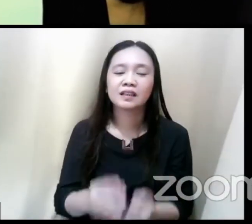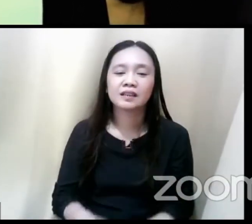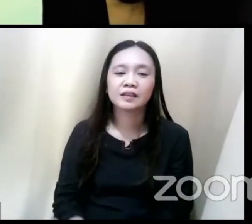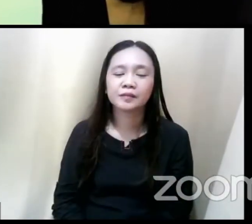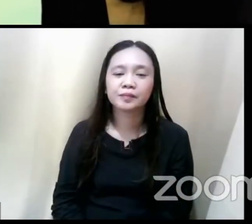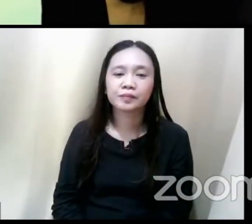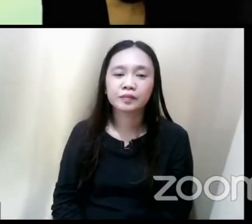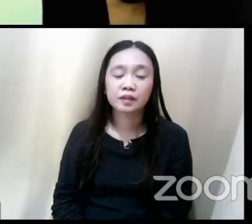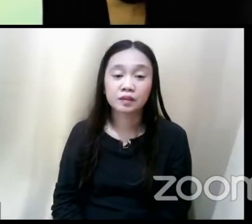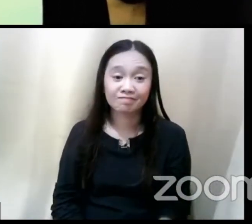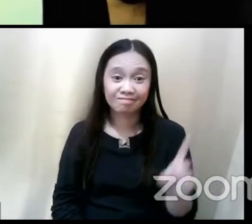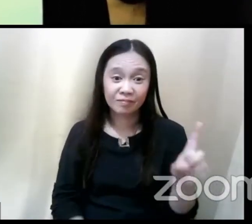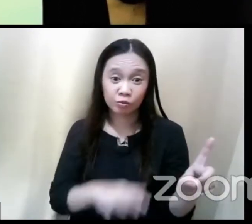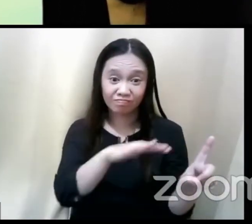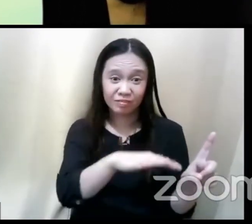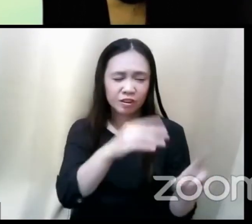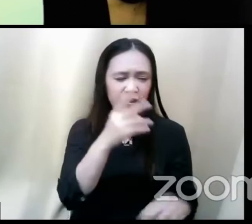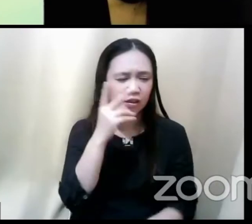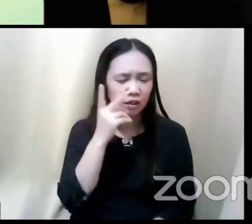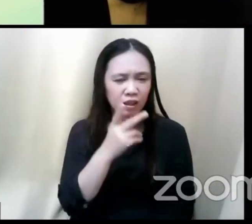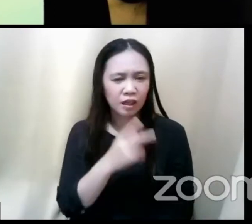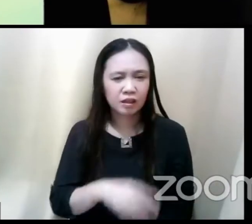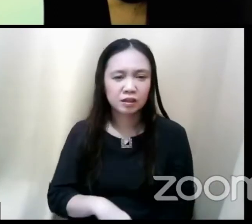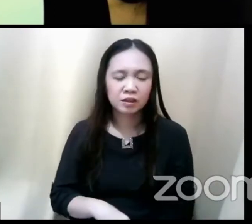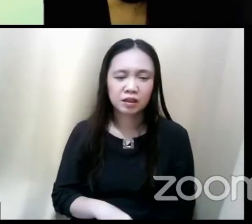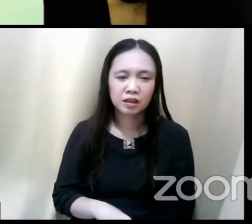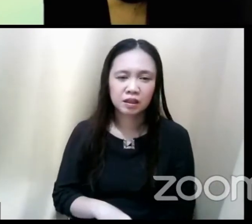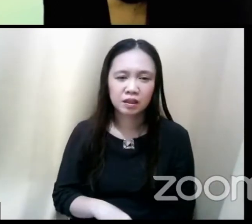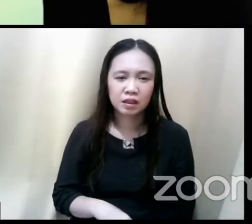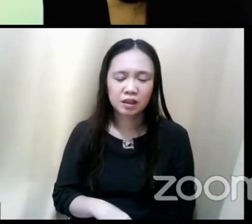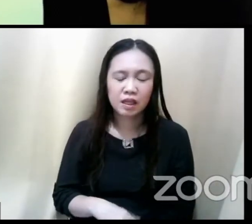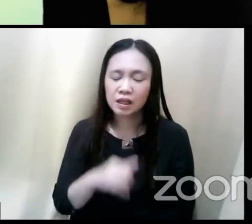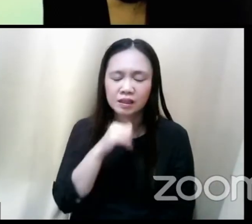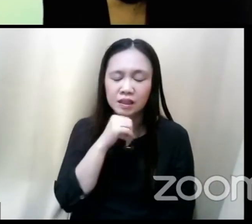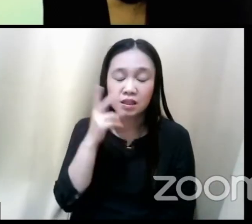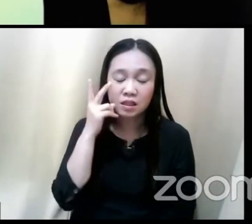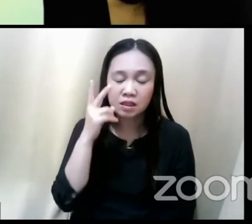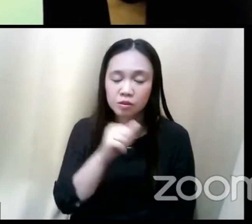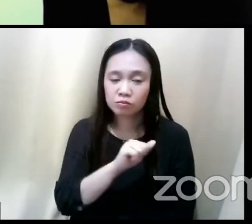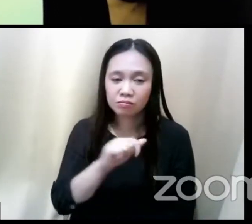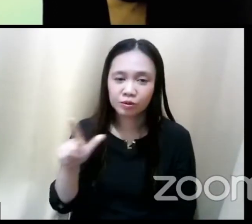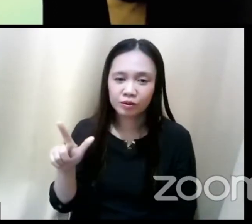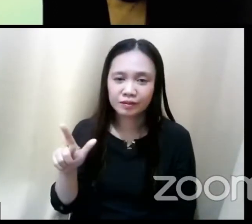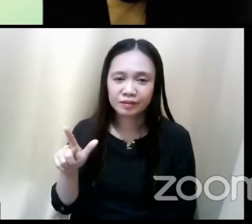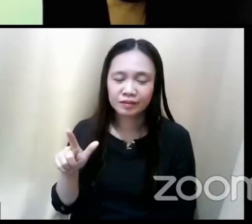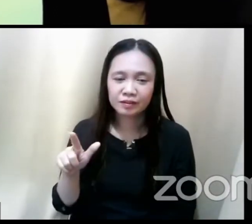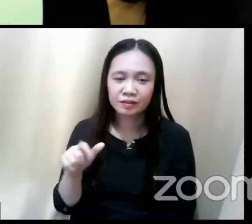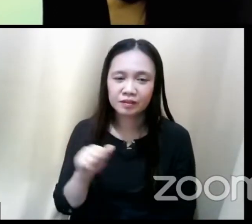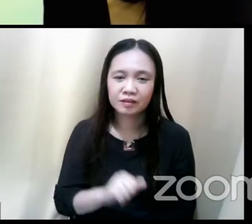nung tinignan ko, kasi di ko naman nakita pa lahat ko ano yung mga nila yung kanilang